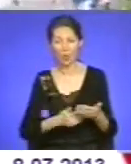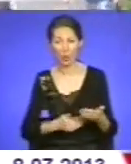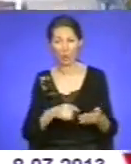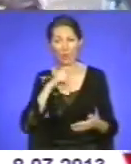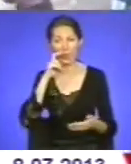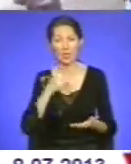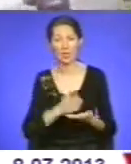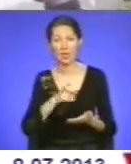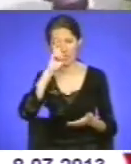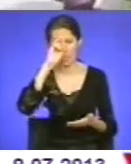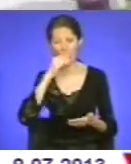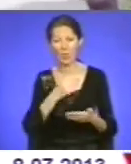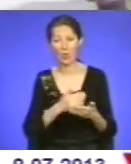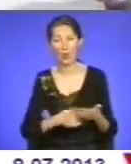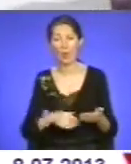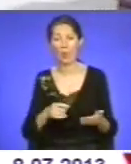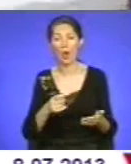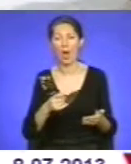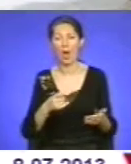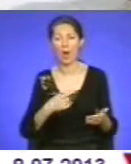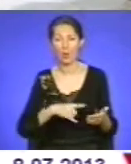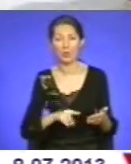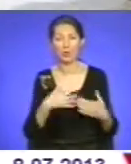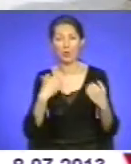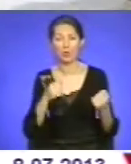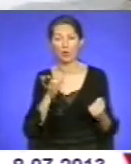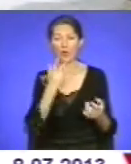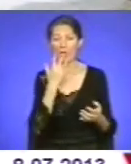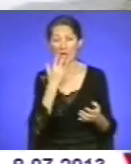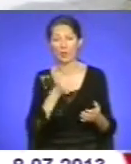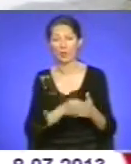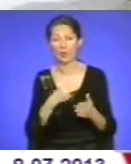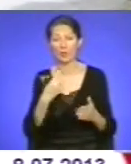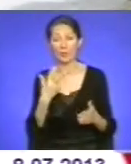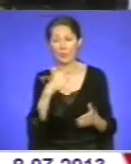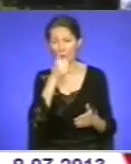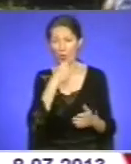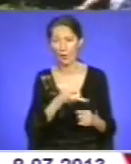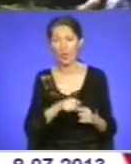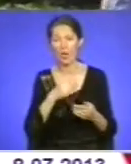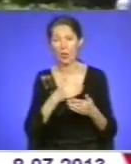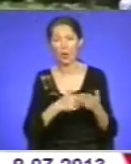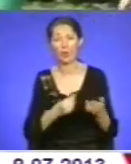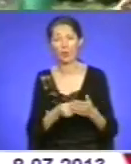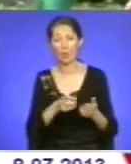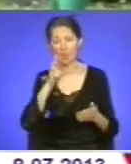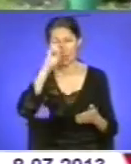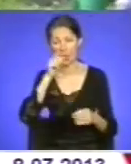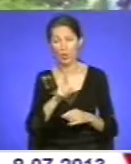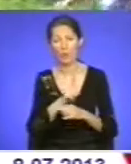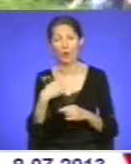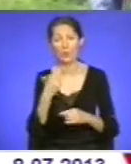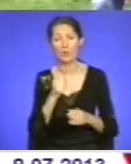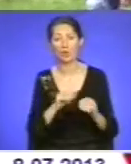існує державна програма «Репродуктивне здоров'я нації» до 2015 року. Ця програма фінансується державою. У Тернопільській області розробили